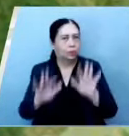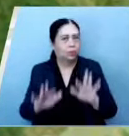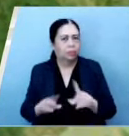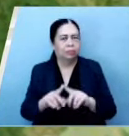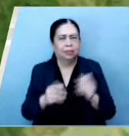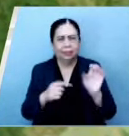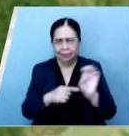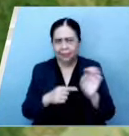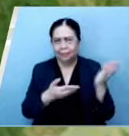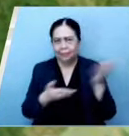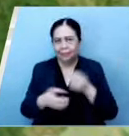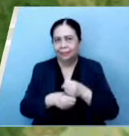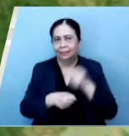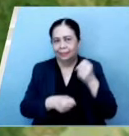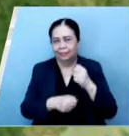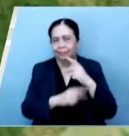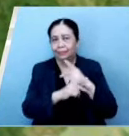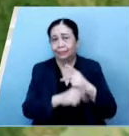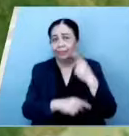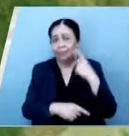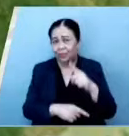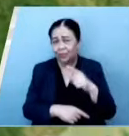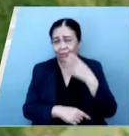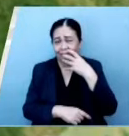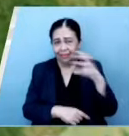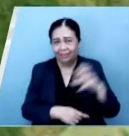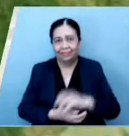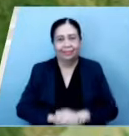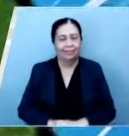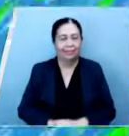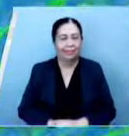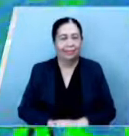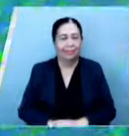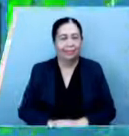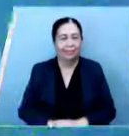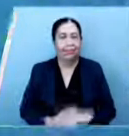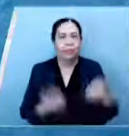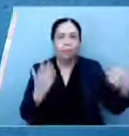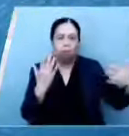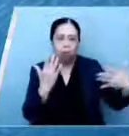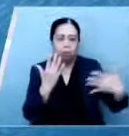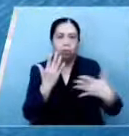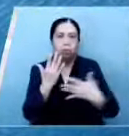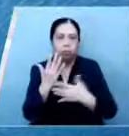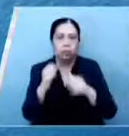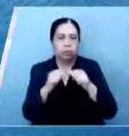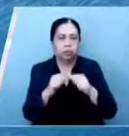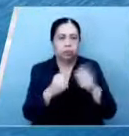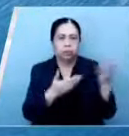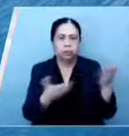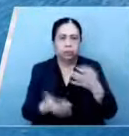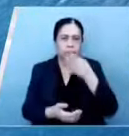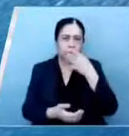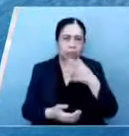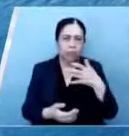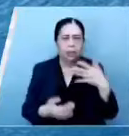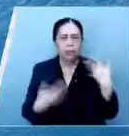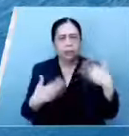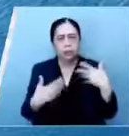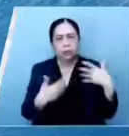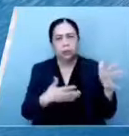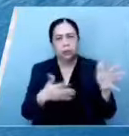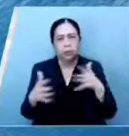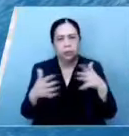payong panlaban naman sa matinding init ng araw. Easterlies ang patuloy na nagdadala ng mainit at maalinsang panahon